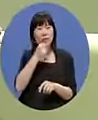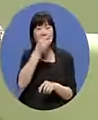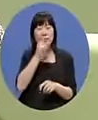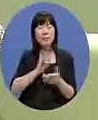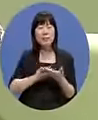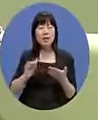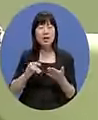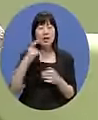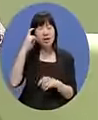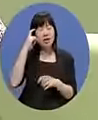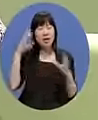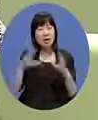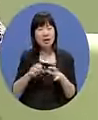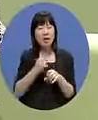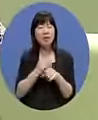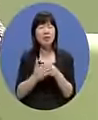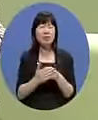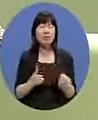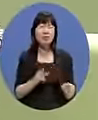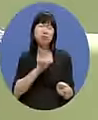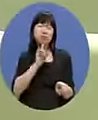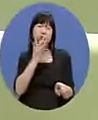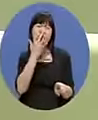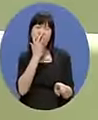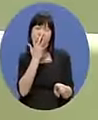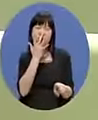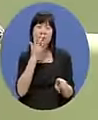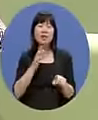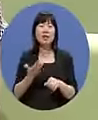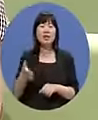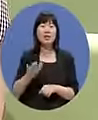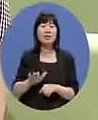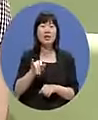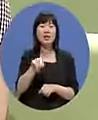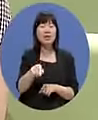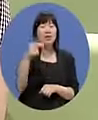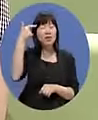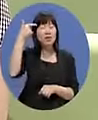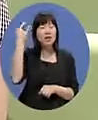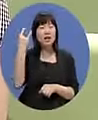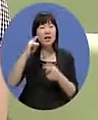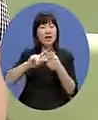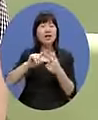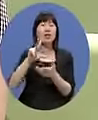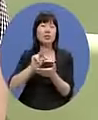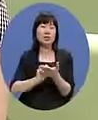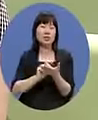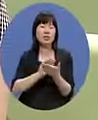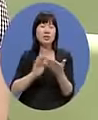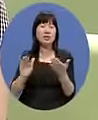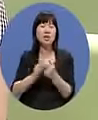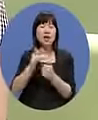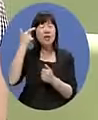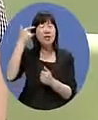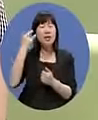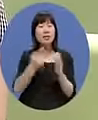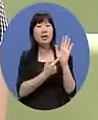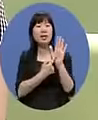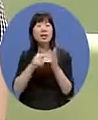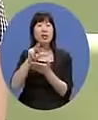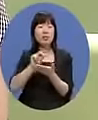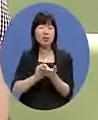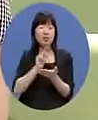어려운데요. 또 감각 통합 막 이러니까 막 이게 무슨 말인가 그러니까요. 좀 하죠. 근데 이거는 이제 뇌에 대한 문제예요. 뇌의 반응에 대한